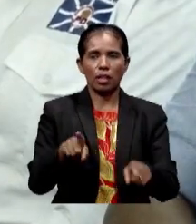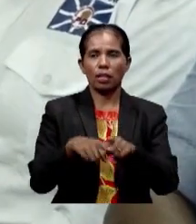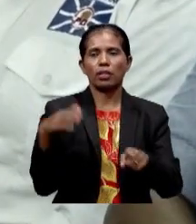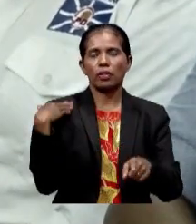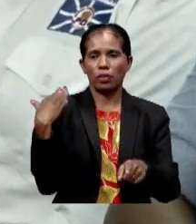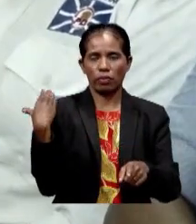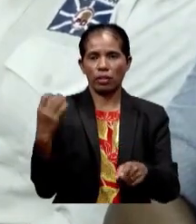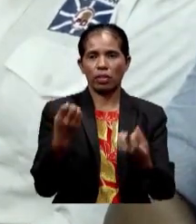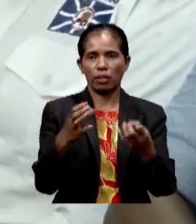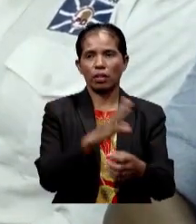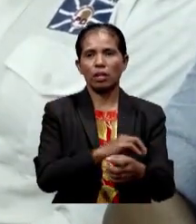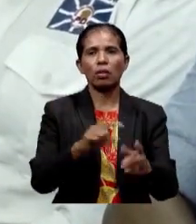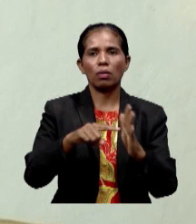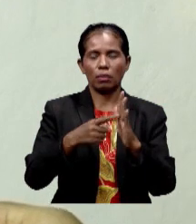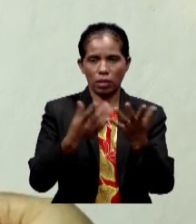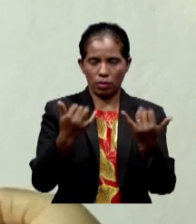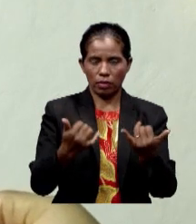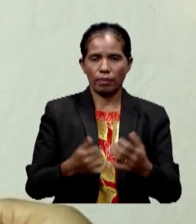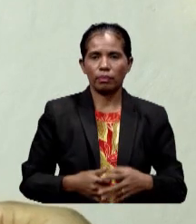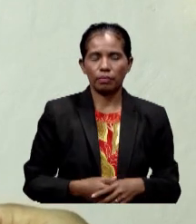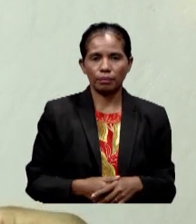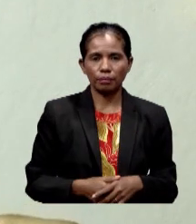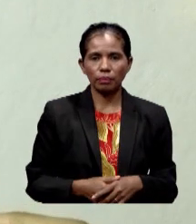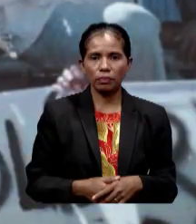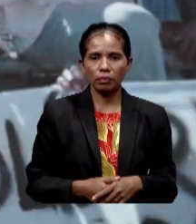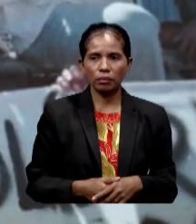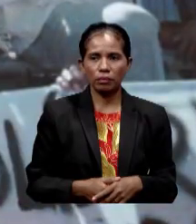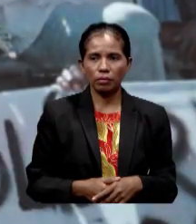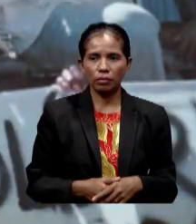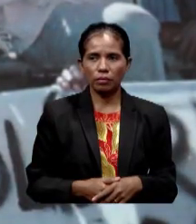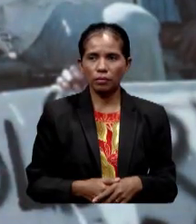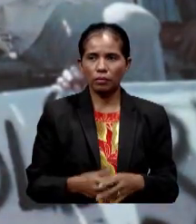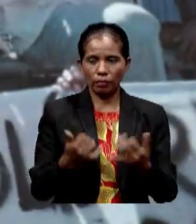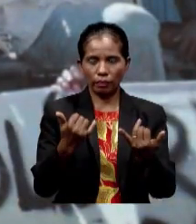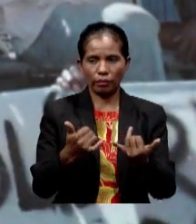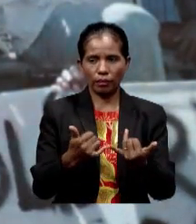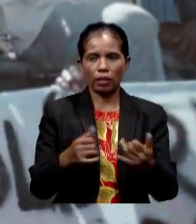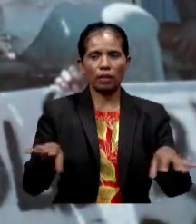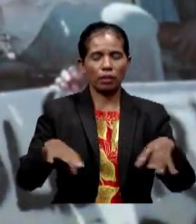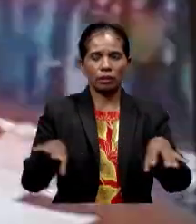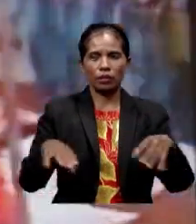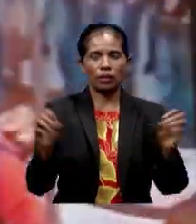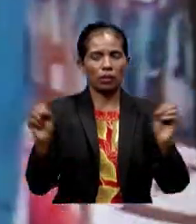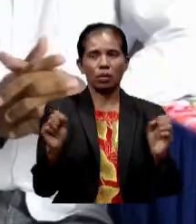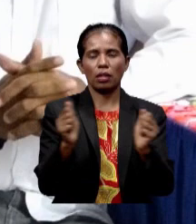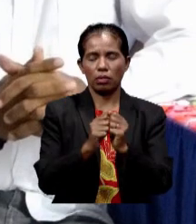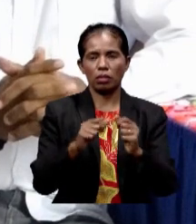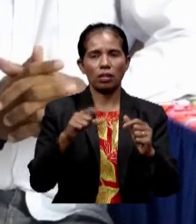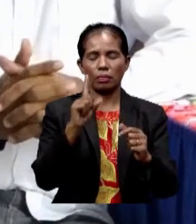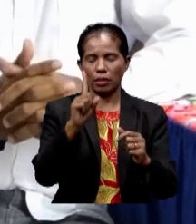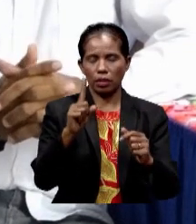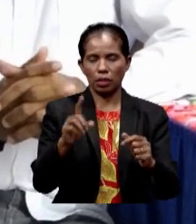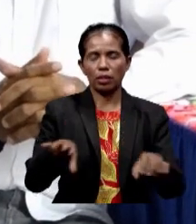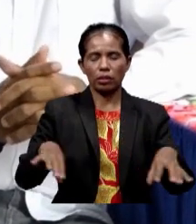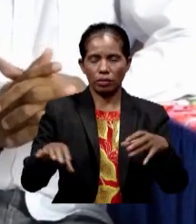inspirador komesa ulu keren tu agora ne la idane servisi la ha mesa kan tobe ba ha ni kipater hotu ita bo sernya